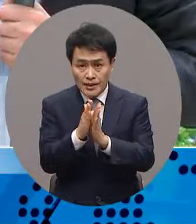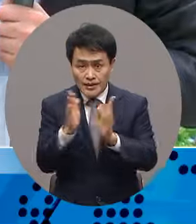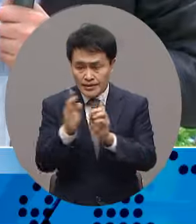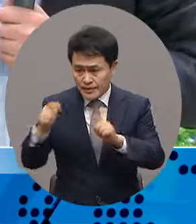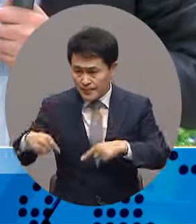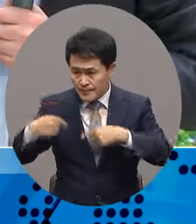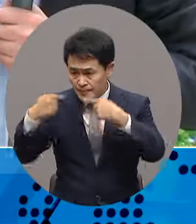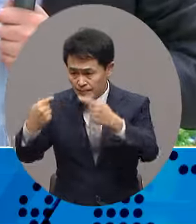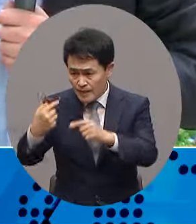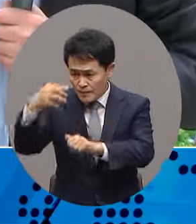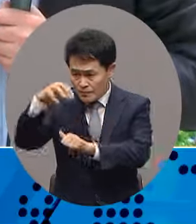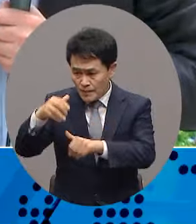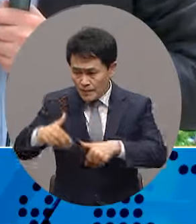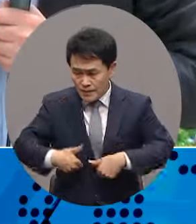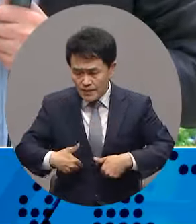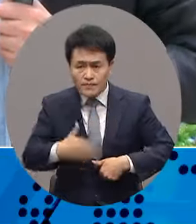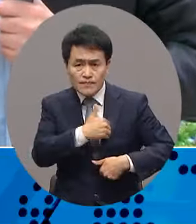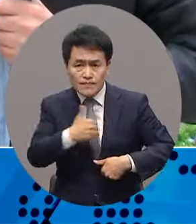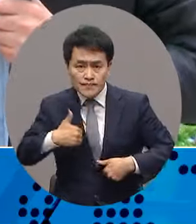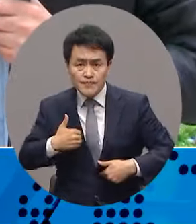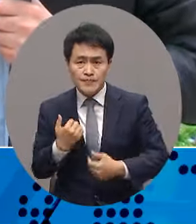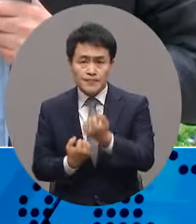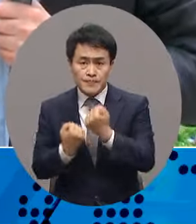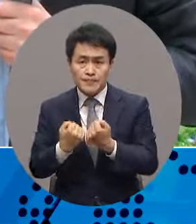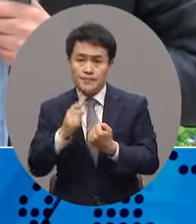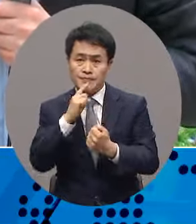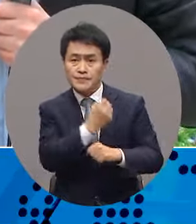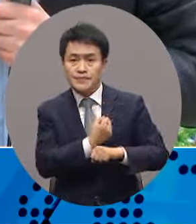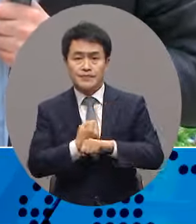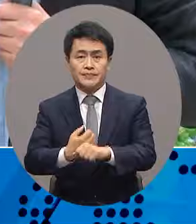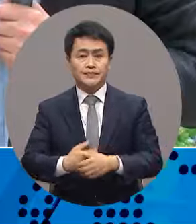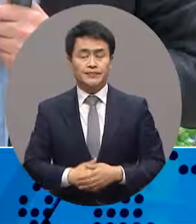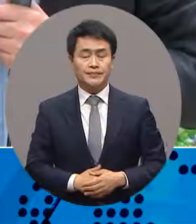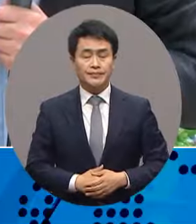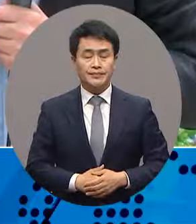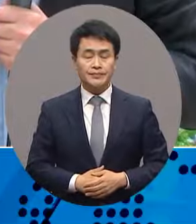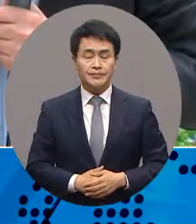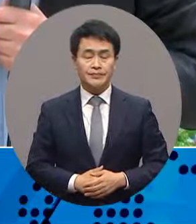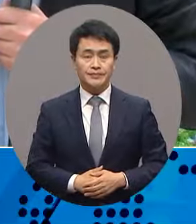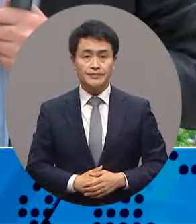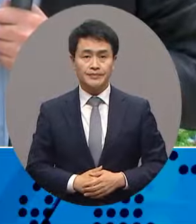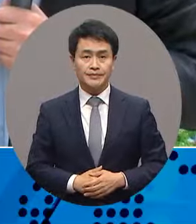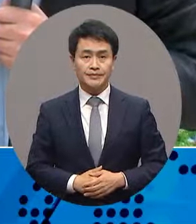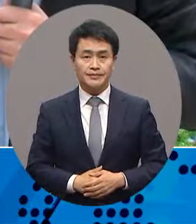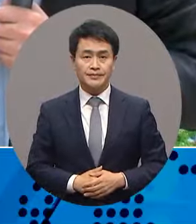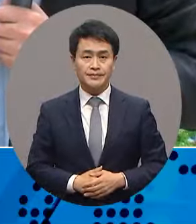필요성을 충분히 설명하겠다고 밝혔습니다 지금까지 서울중앙지방법원에서 전해드렸습니다